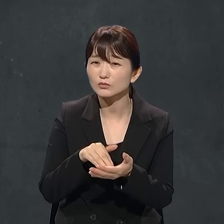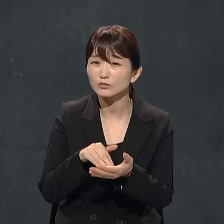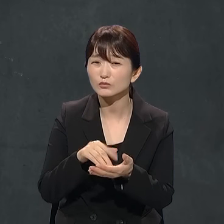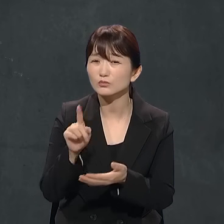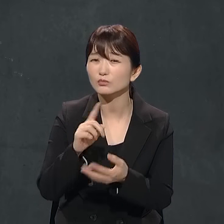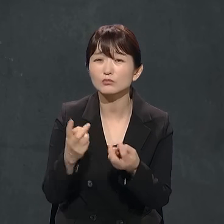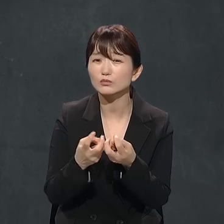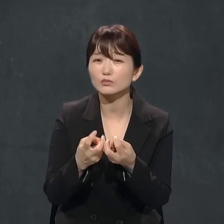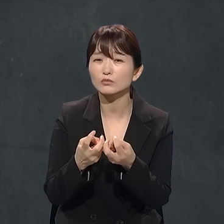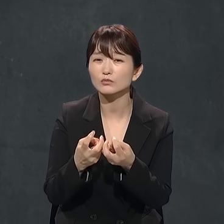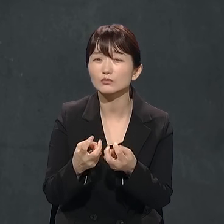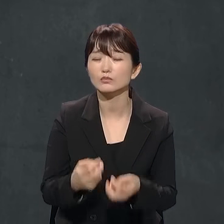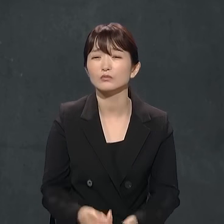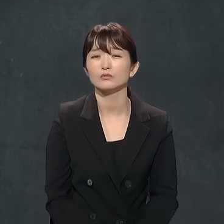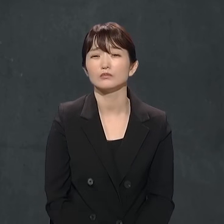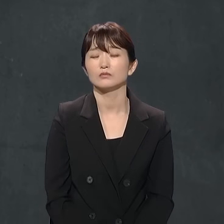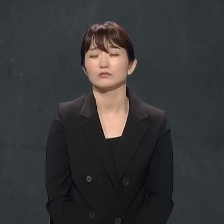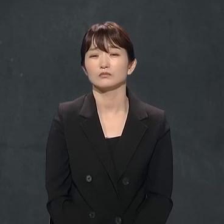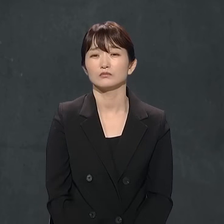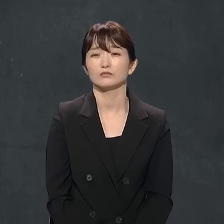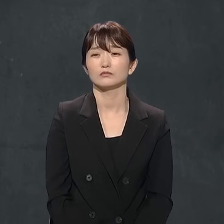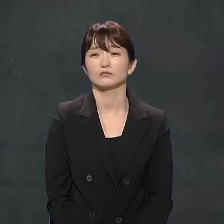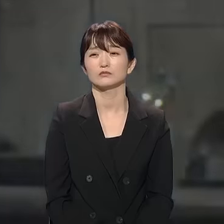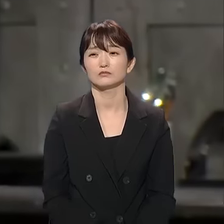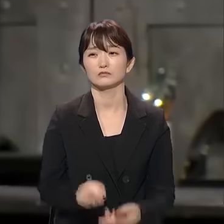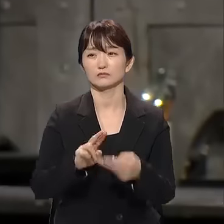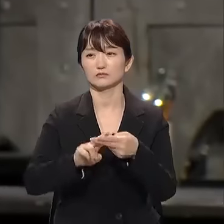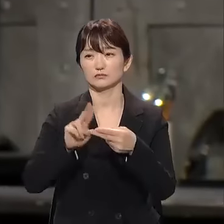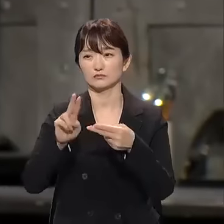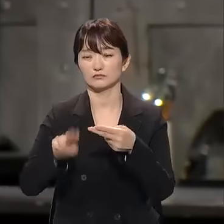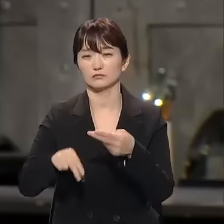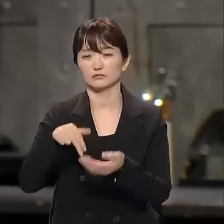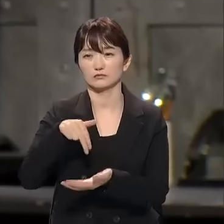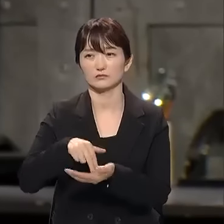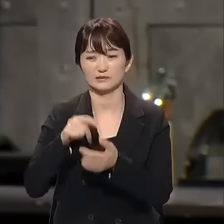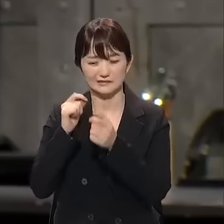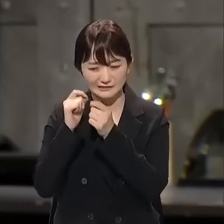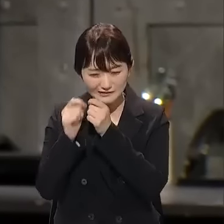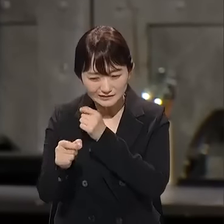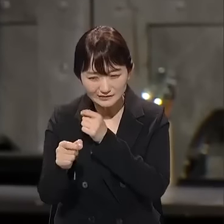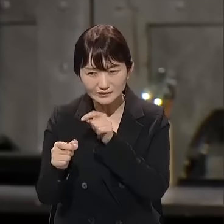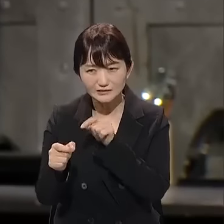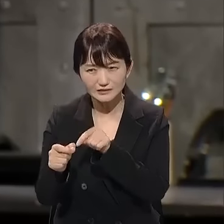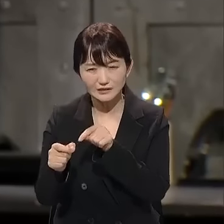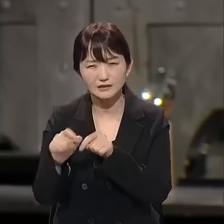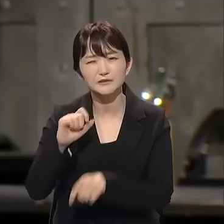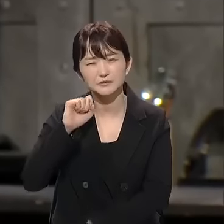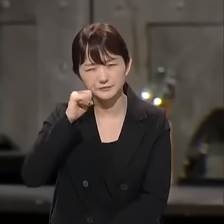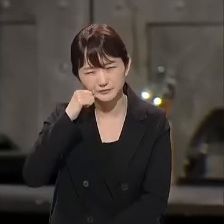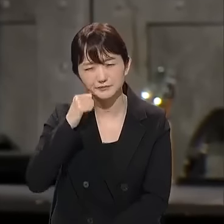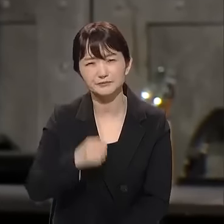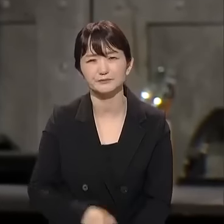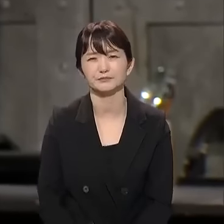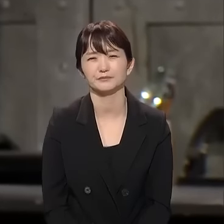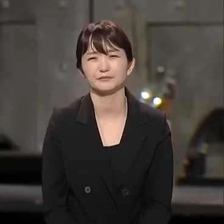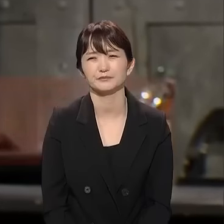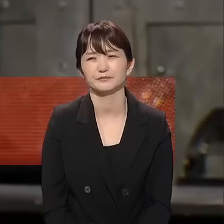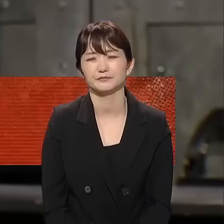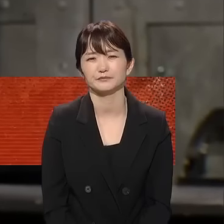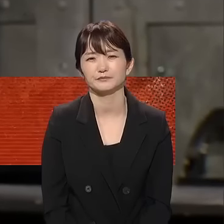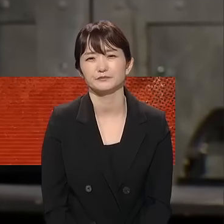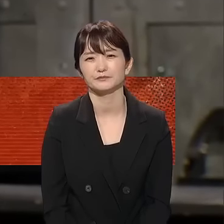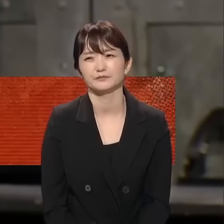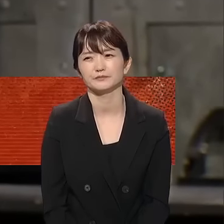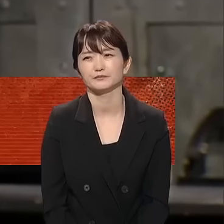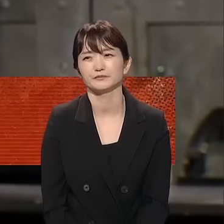어떻게 방법 좀 알려 달라고 하셨어요 이게 이제 형사적으로 뭐 사기라 이런 것들을 하기에는 좀 어렵습니다 우리 사건 반장에서 얘기